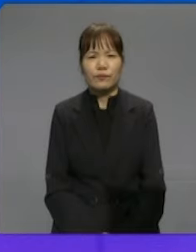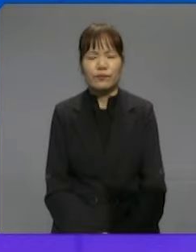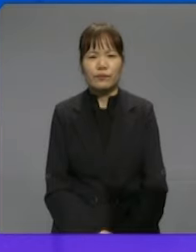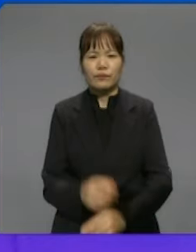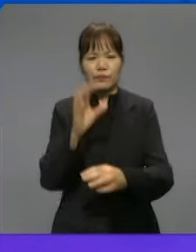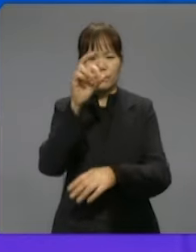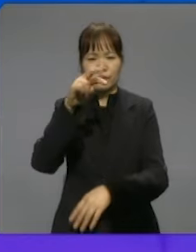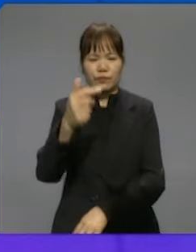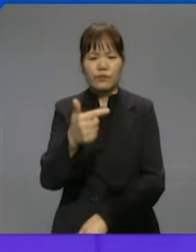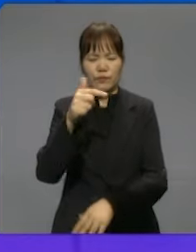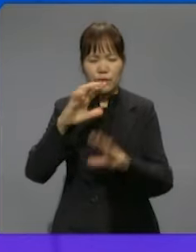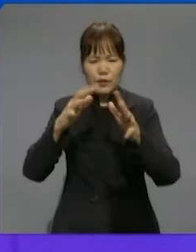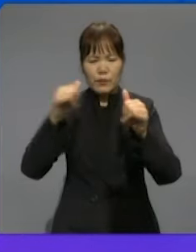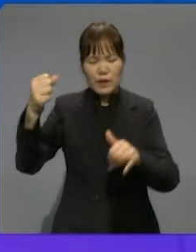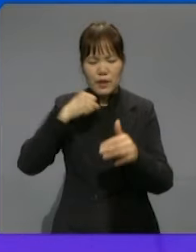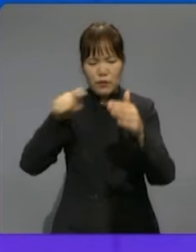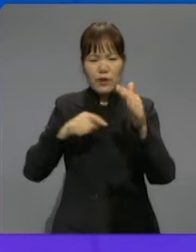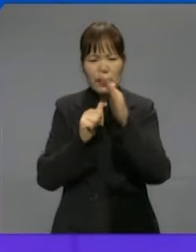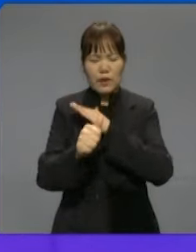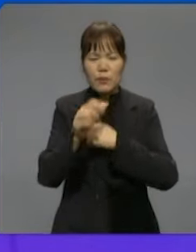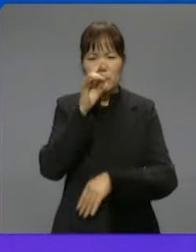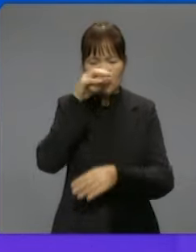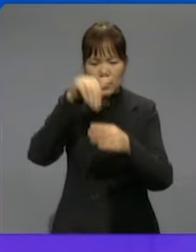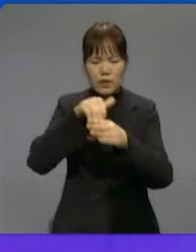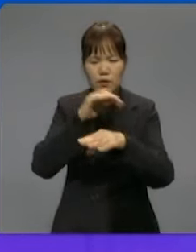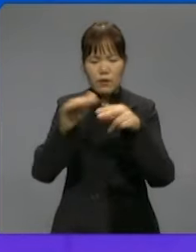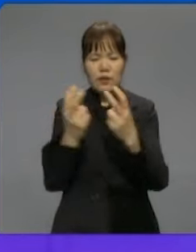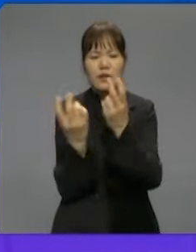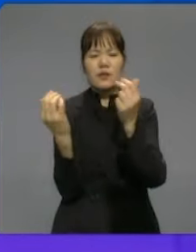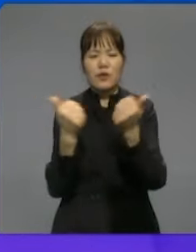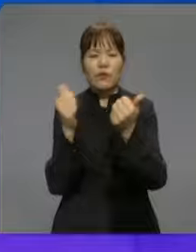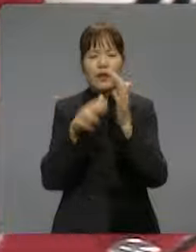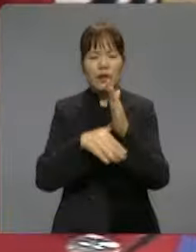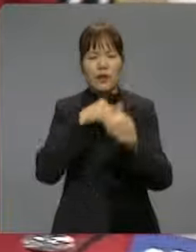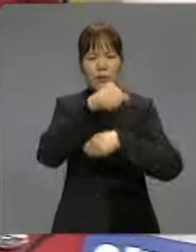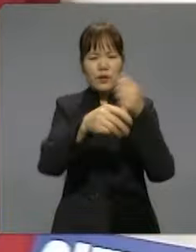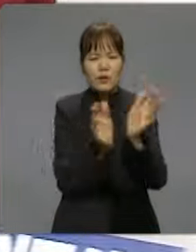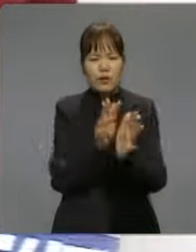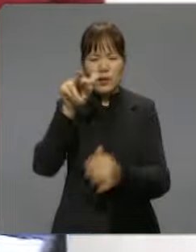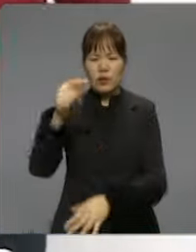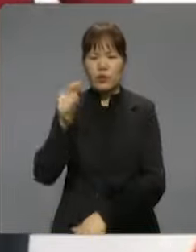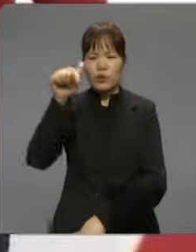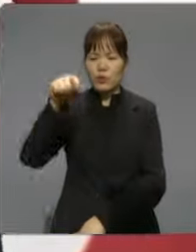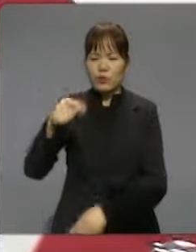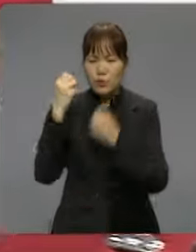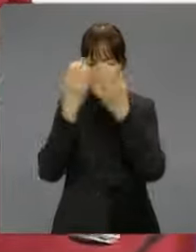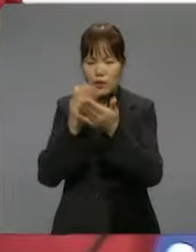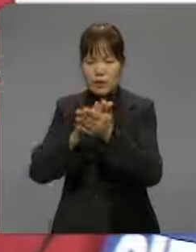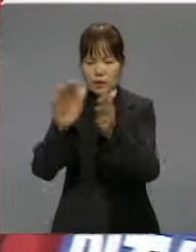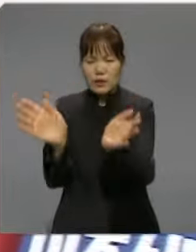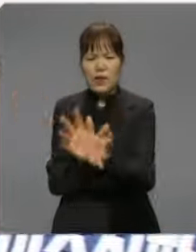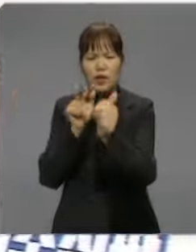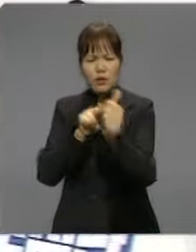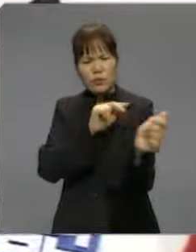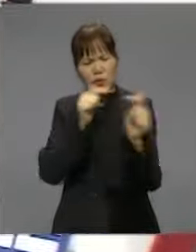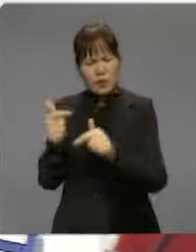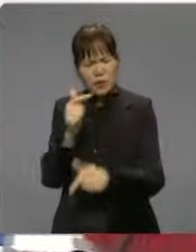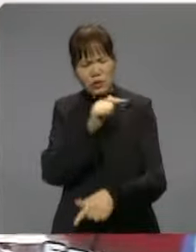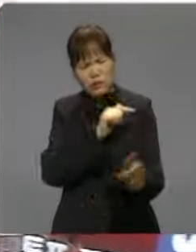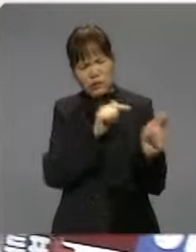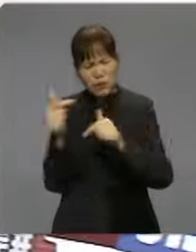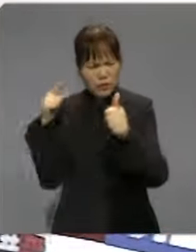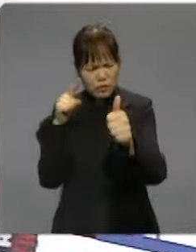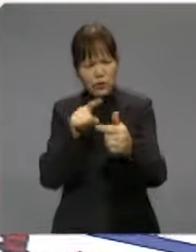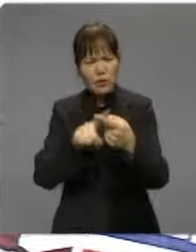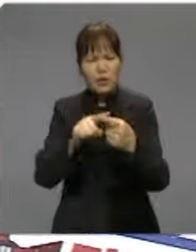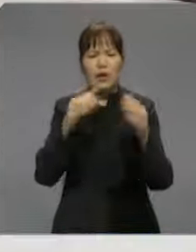윤재욱 국민의인 원내 대표는 중앙 선거대책 회의에서 더불어민주당과 조국 혁신당 후보들의 각종 의욕에 대해